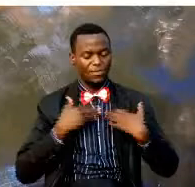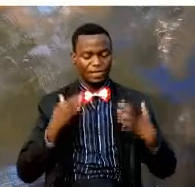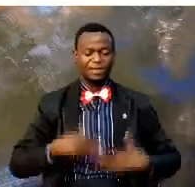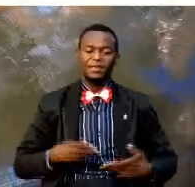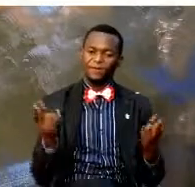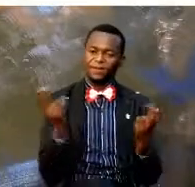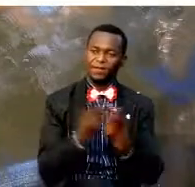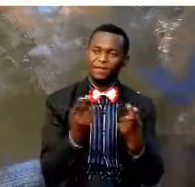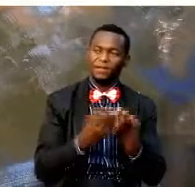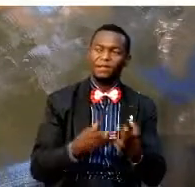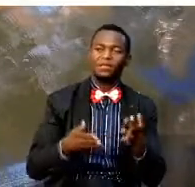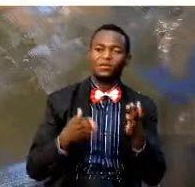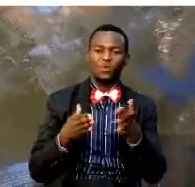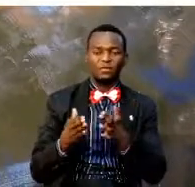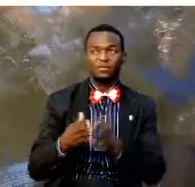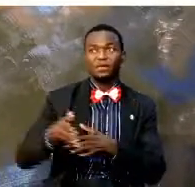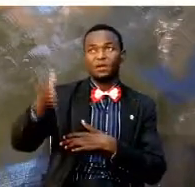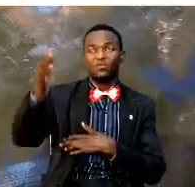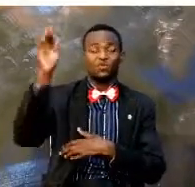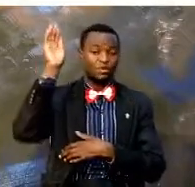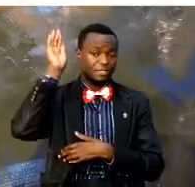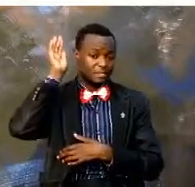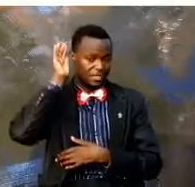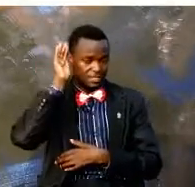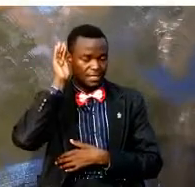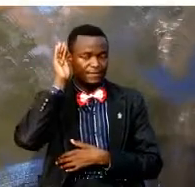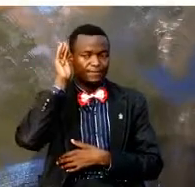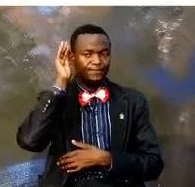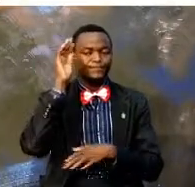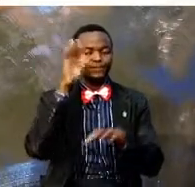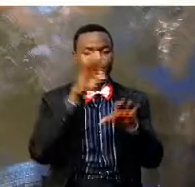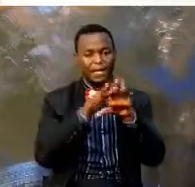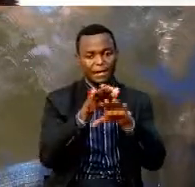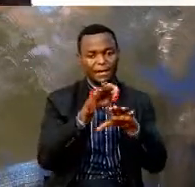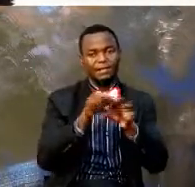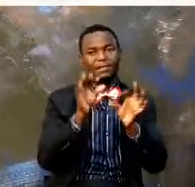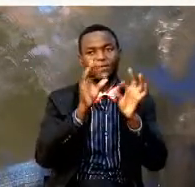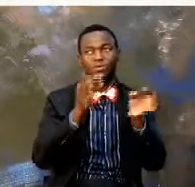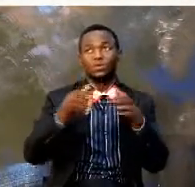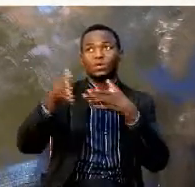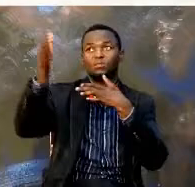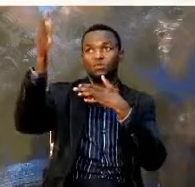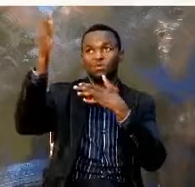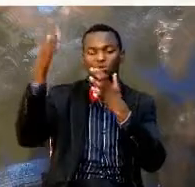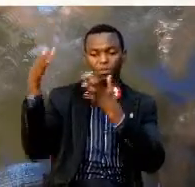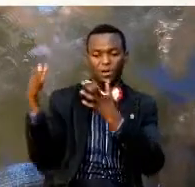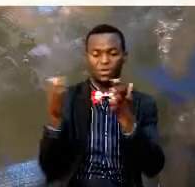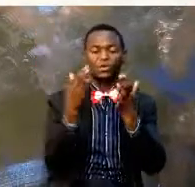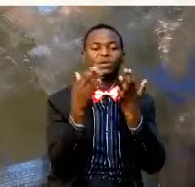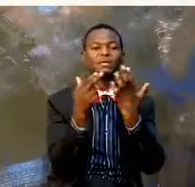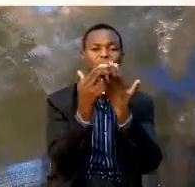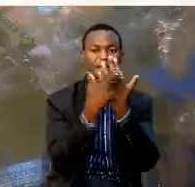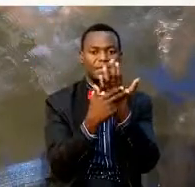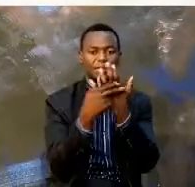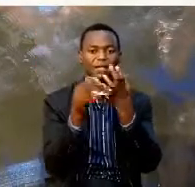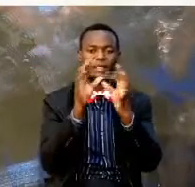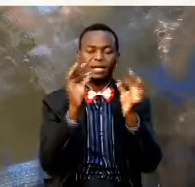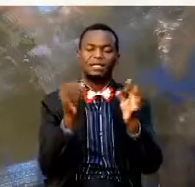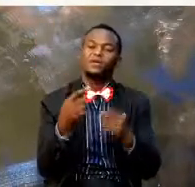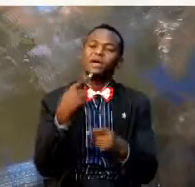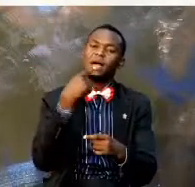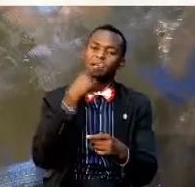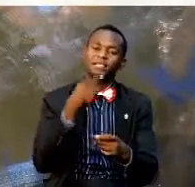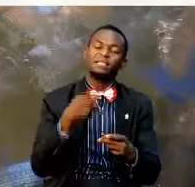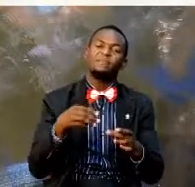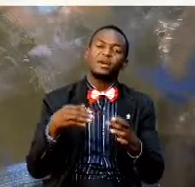ya Mungu. Anachoeleza hapa nini? Sikiliza anachoeleza hapa. Anaeleza Mungu wa mbinguni katika neno hili takatifu, anasema alikuwa